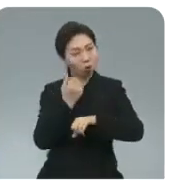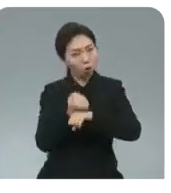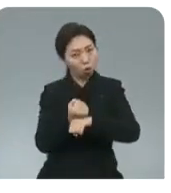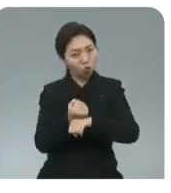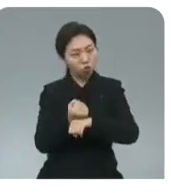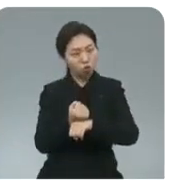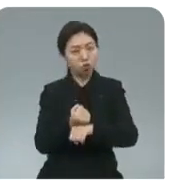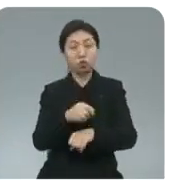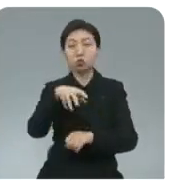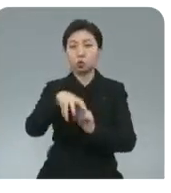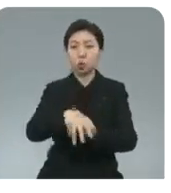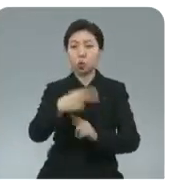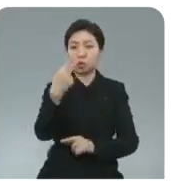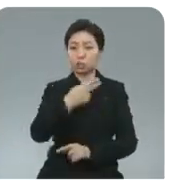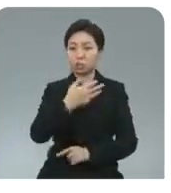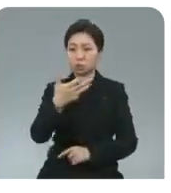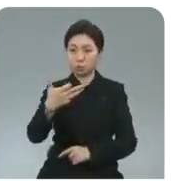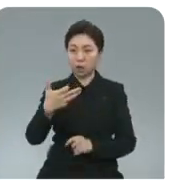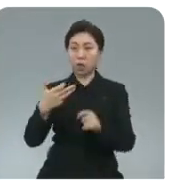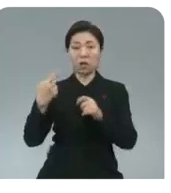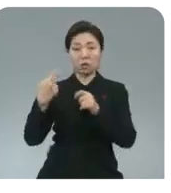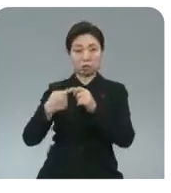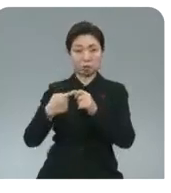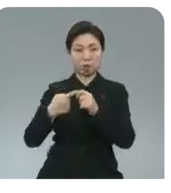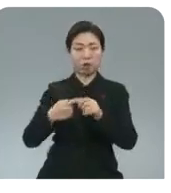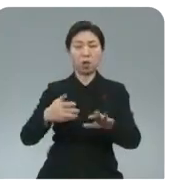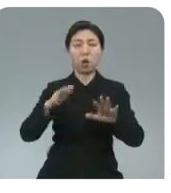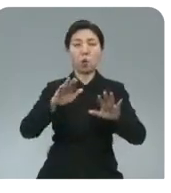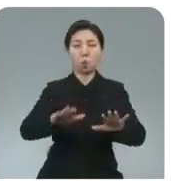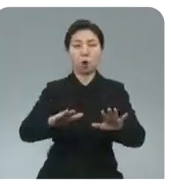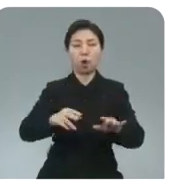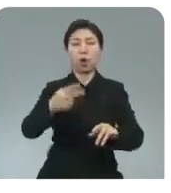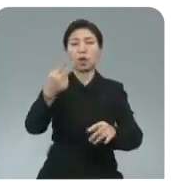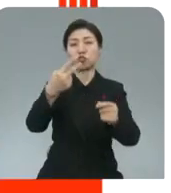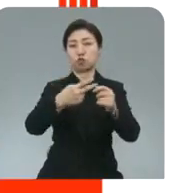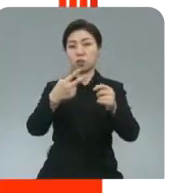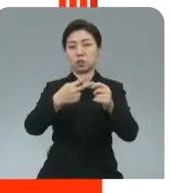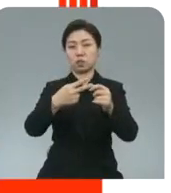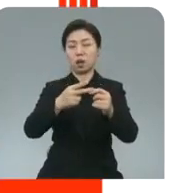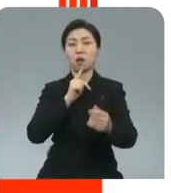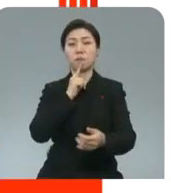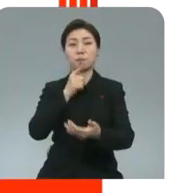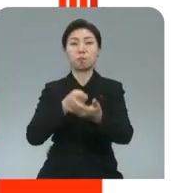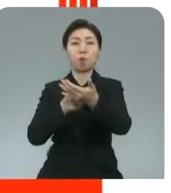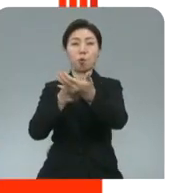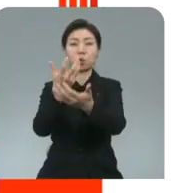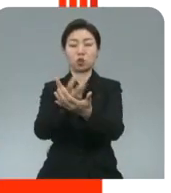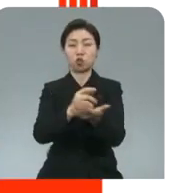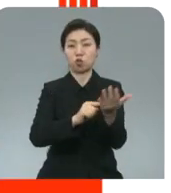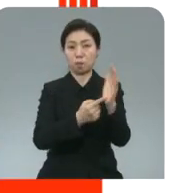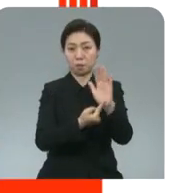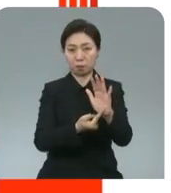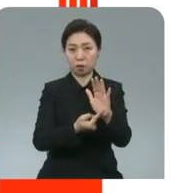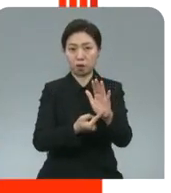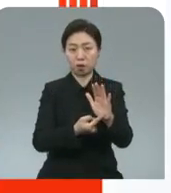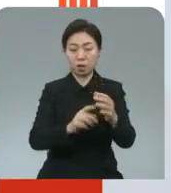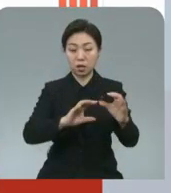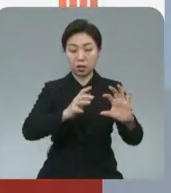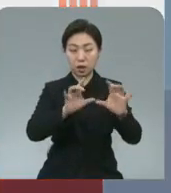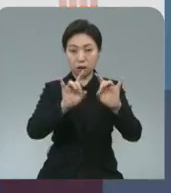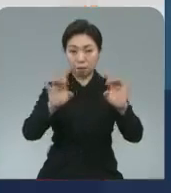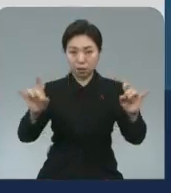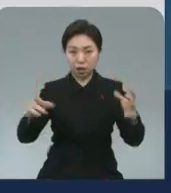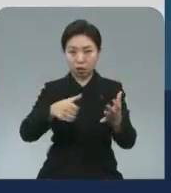Уровень доходов граждан Республики Корея, отражающих покупательную способность, выше, чем в ряде стран Европы. Об этом свидетельствуют